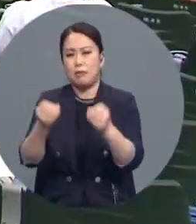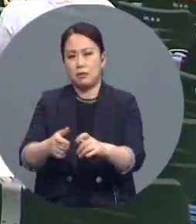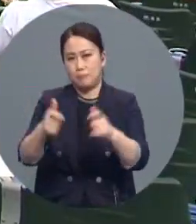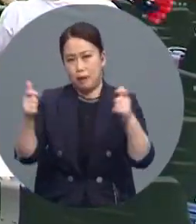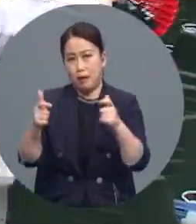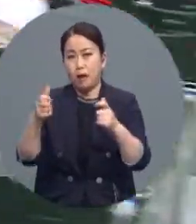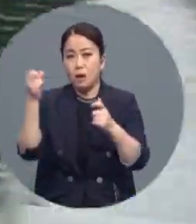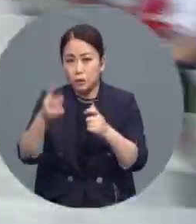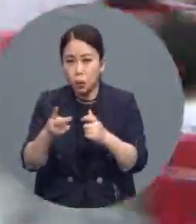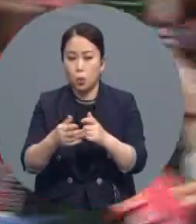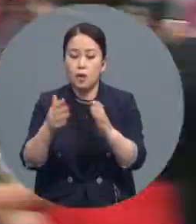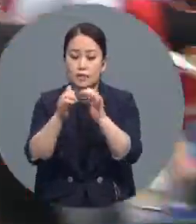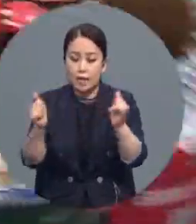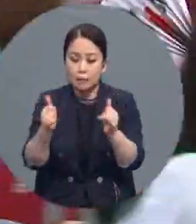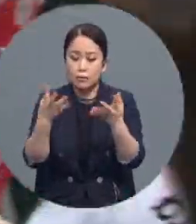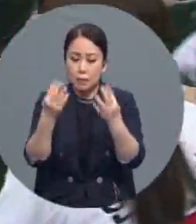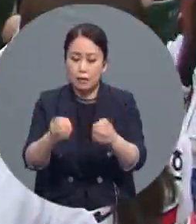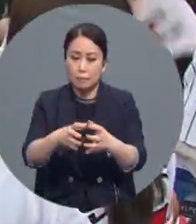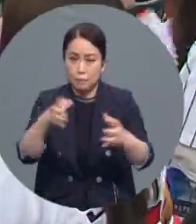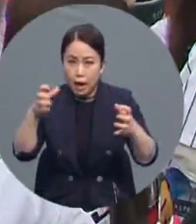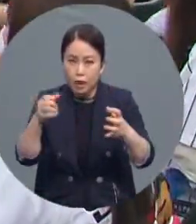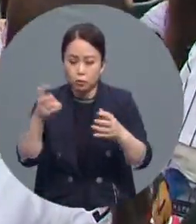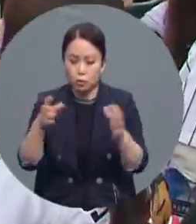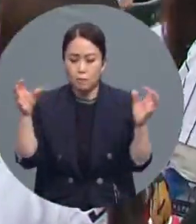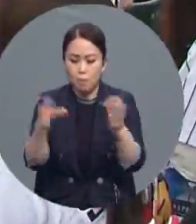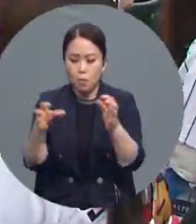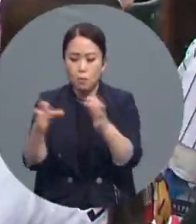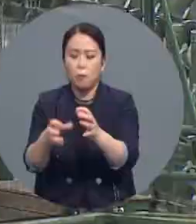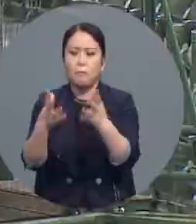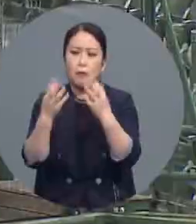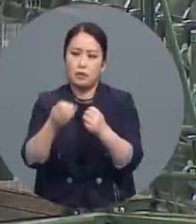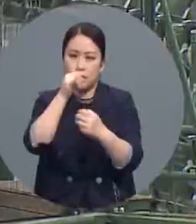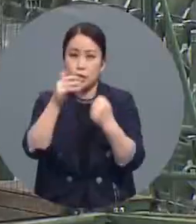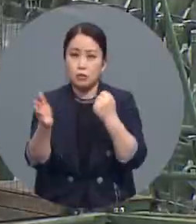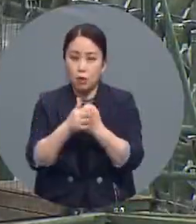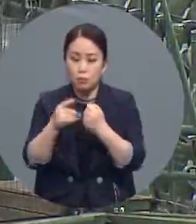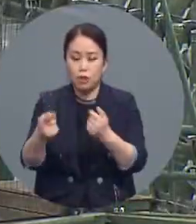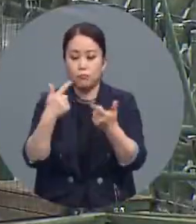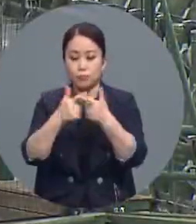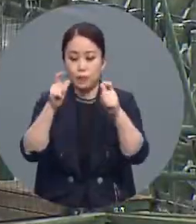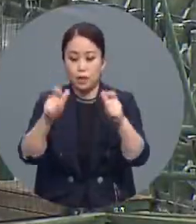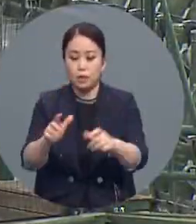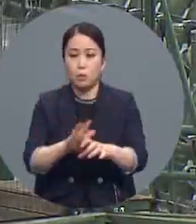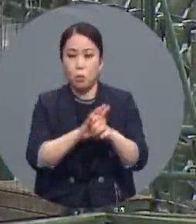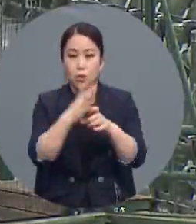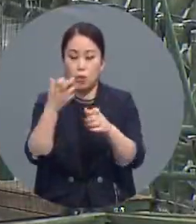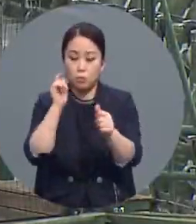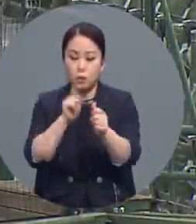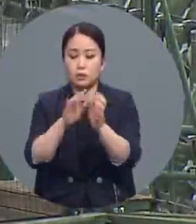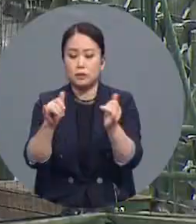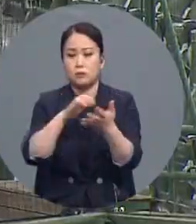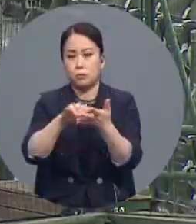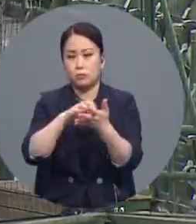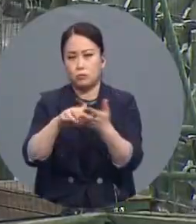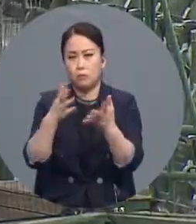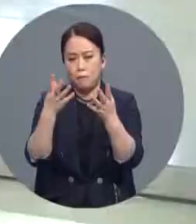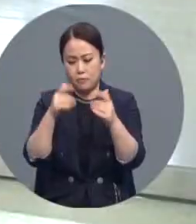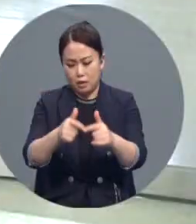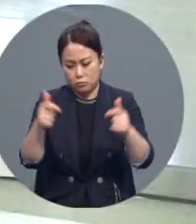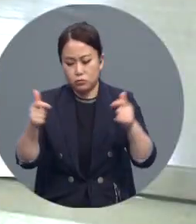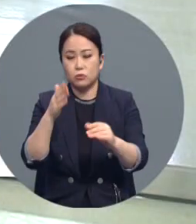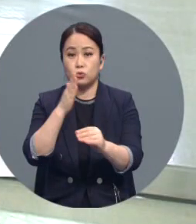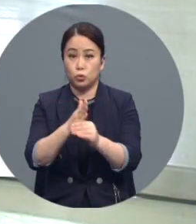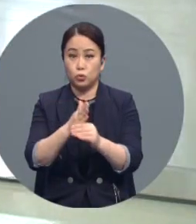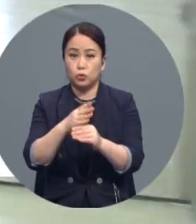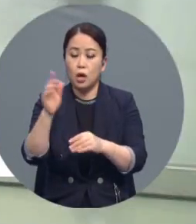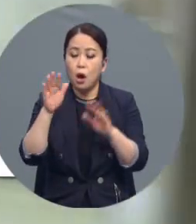늘어나고 밀집도도 높아지는 가운데 부산의 코로나19 환자 수도 갈수록 늘어나고 있습니다. 부산의 하루 신규 환자는